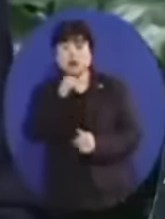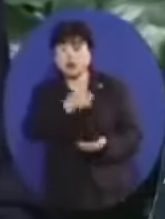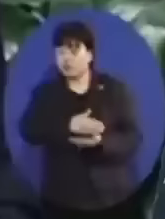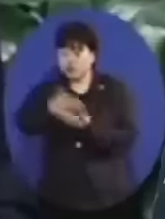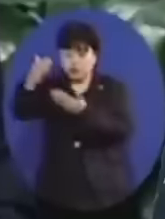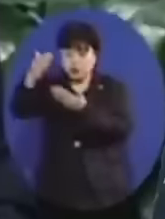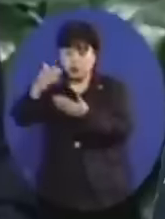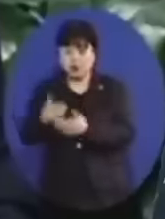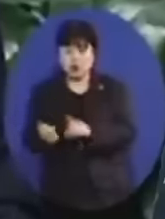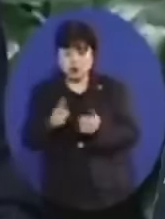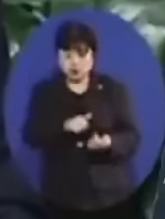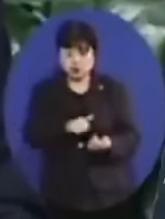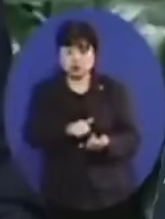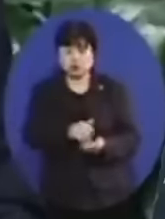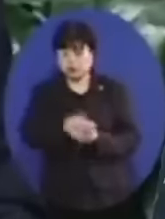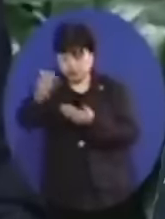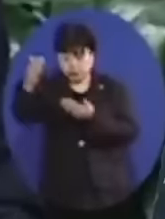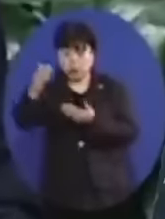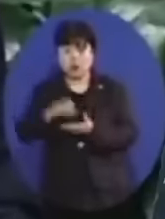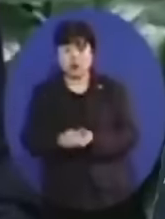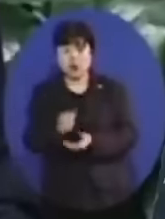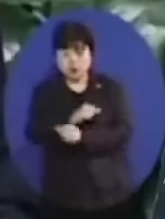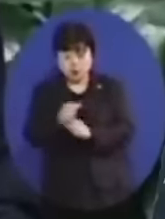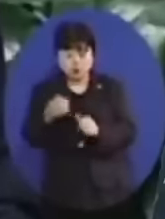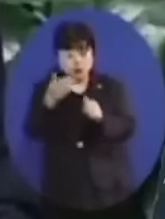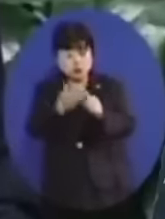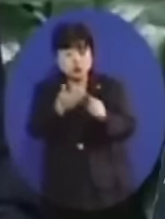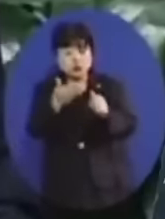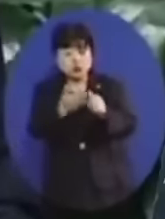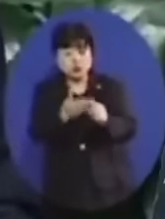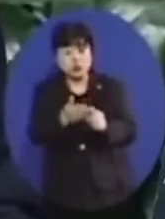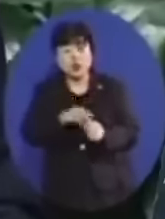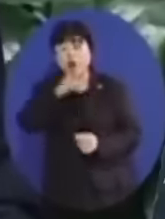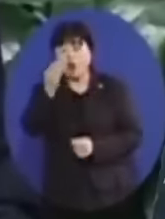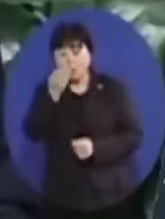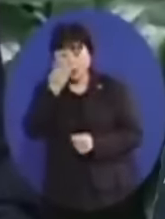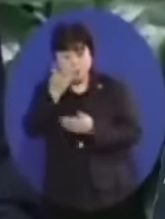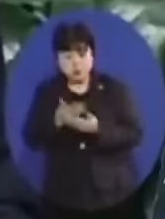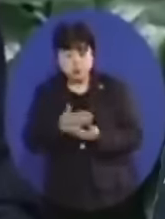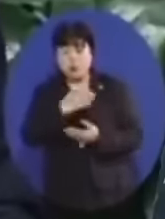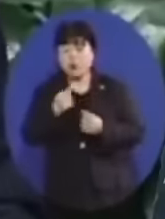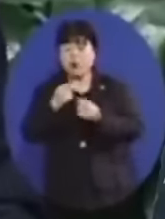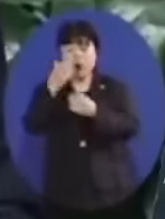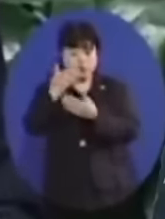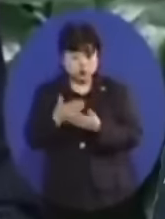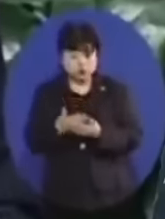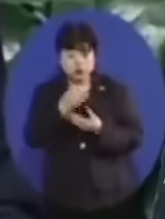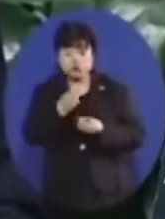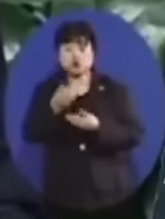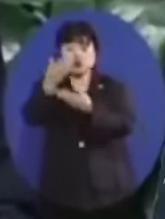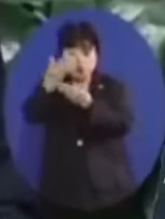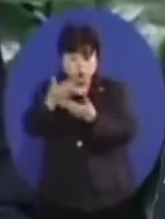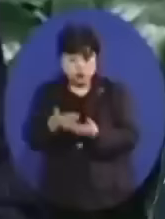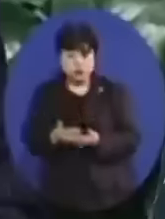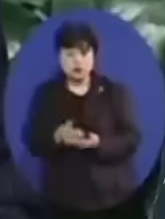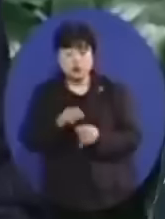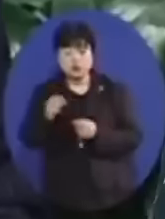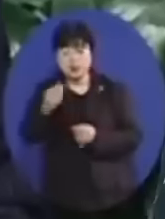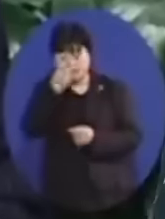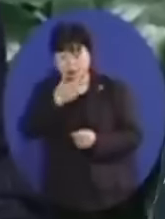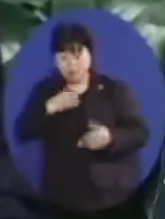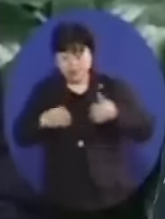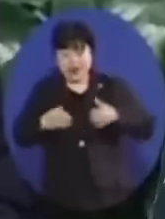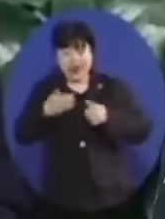청산하고 죽음을 청산하고 우리에게 용서를 주시고 거룩함을 주시고 건강을 주시고 축복을 주시고 영생복락을